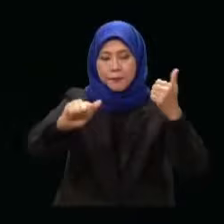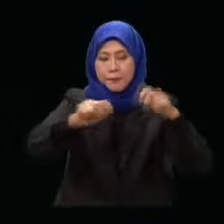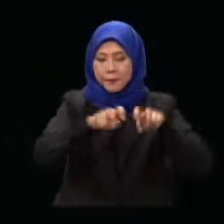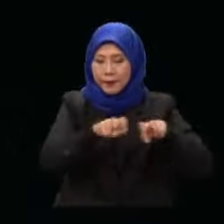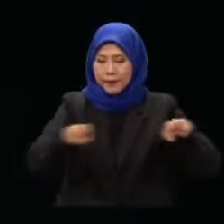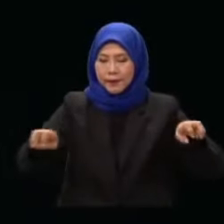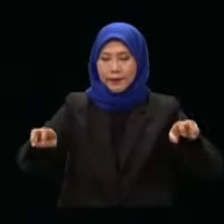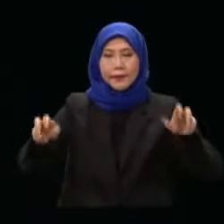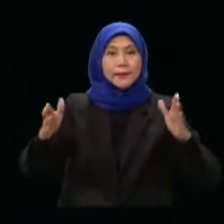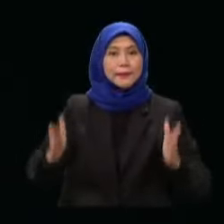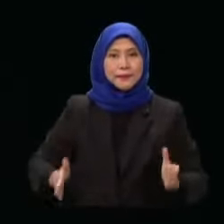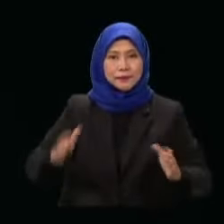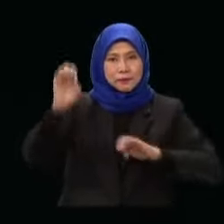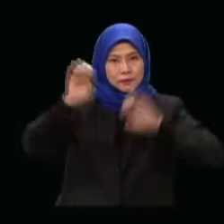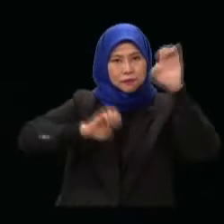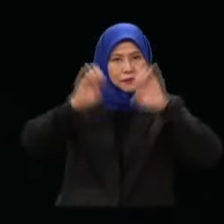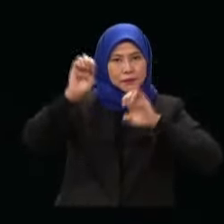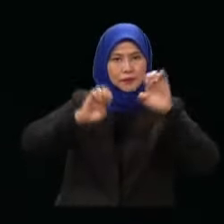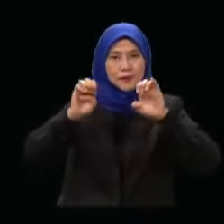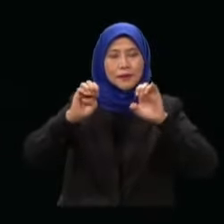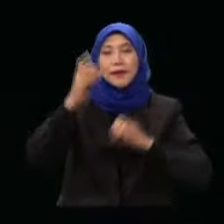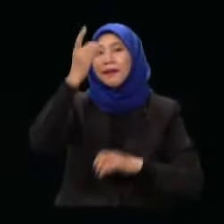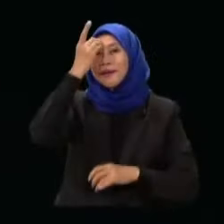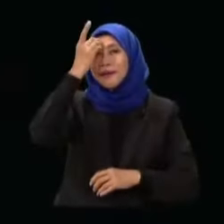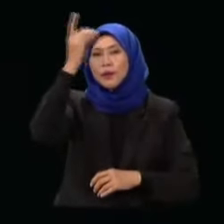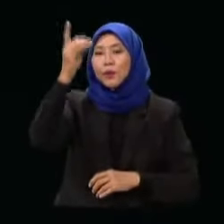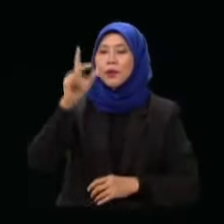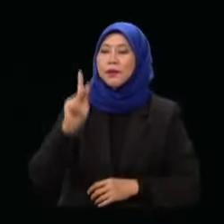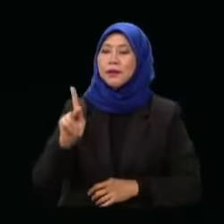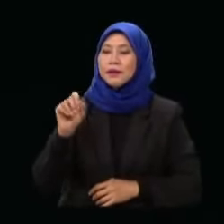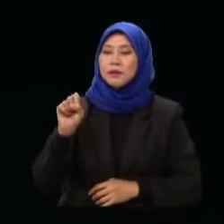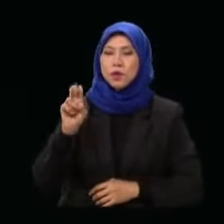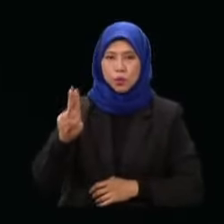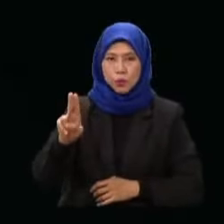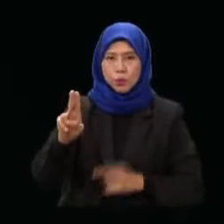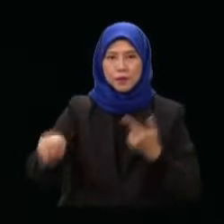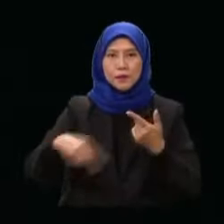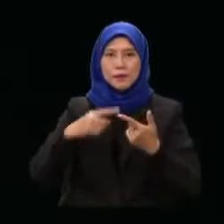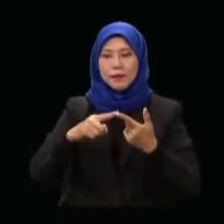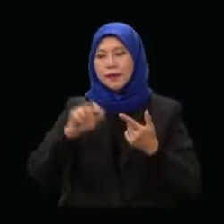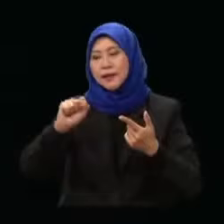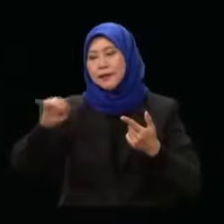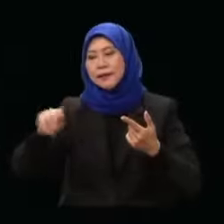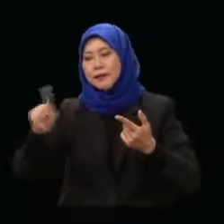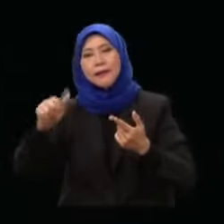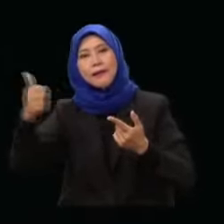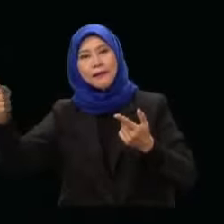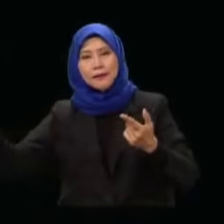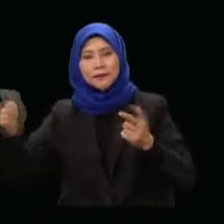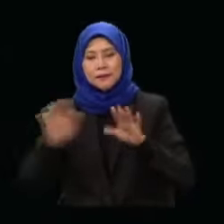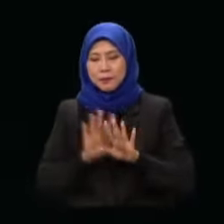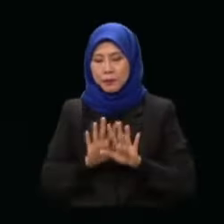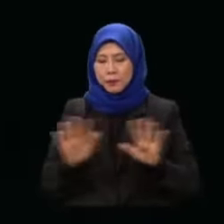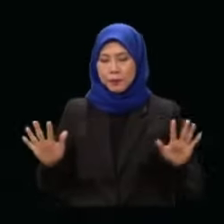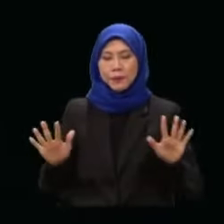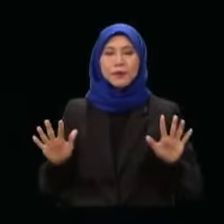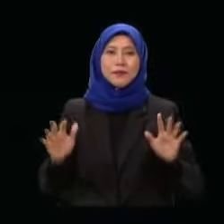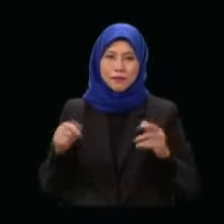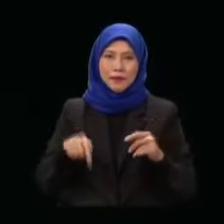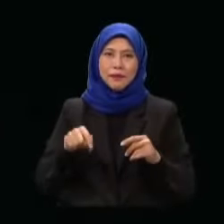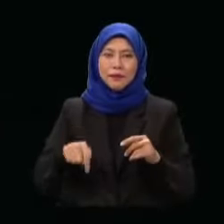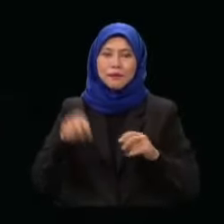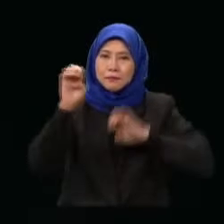ini difungsikan oleh Yang Bahagia datang oke see you saya Dana bersama dengan alis jawatankuasa nyanyi bukan disuruh Ade